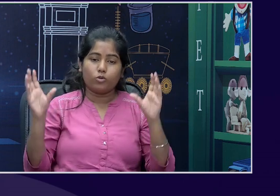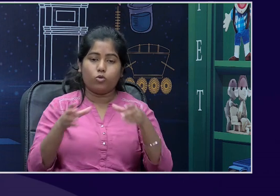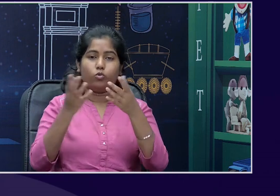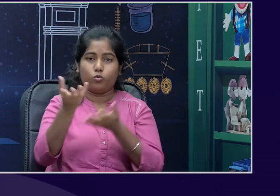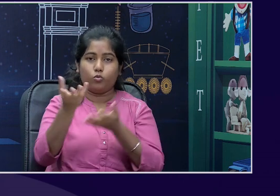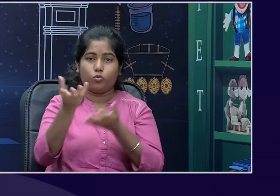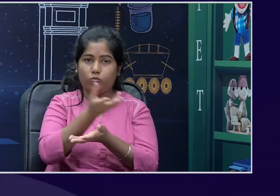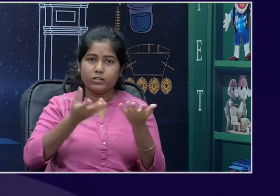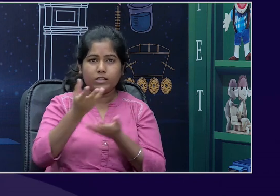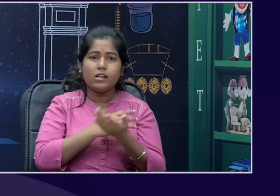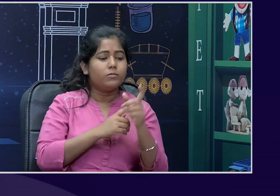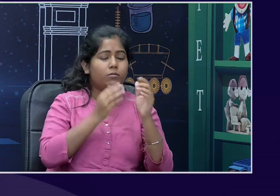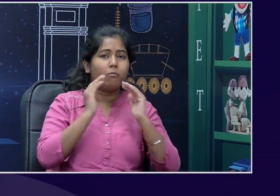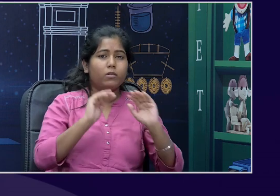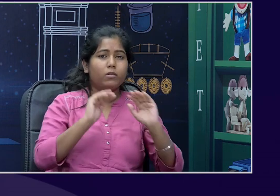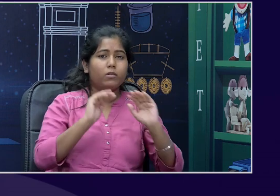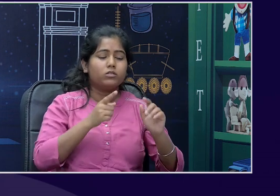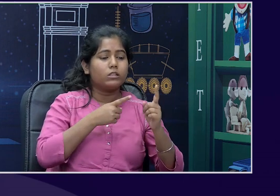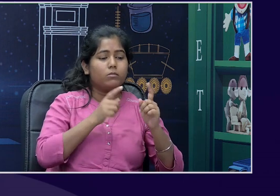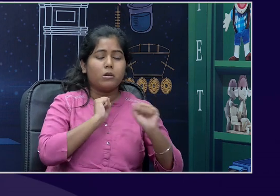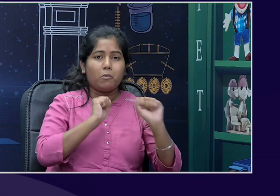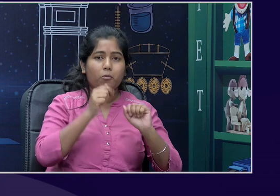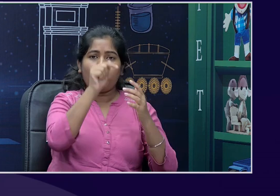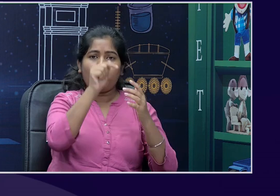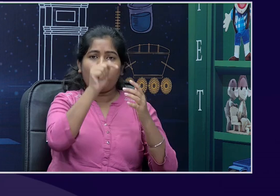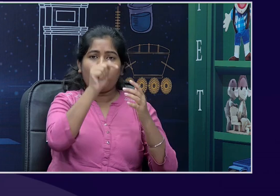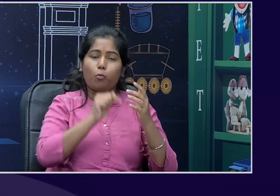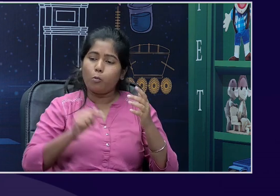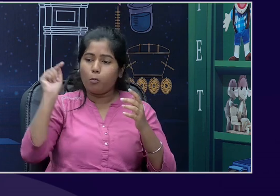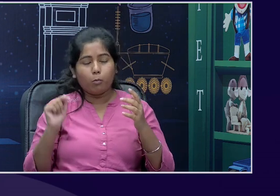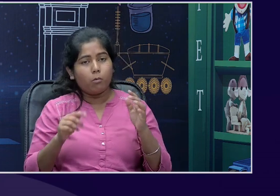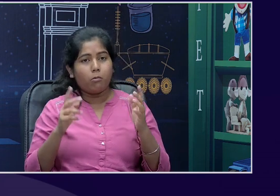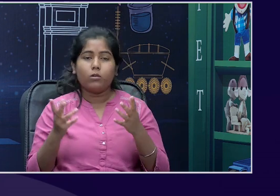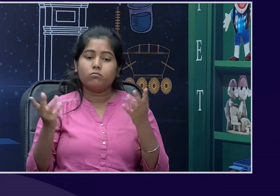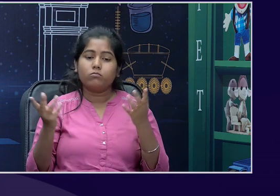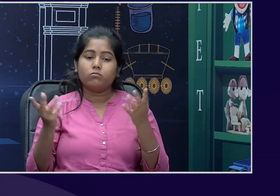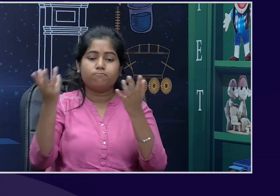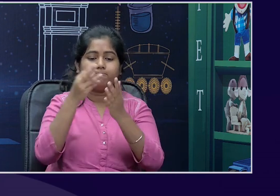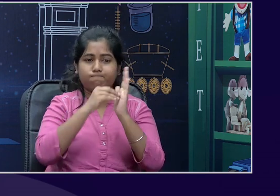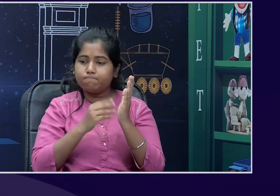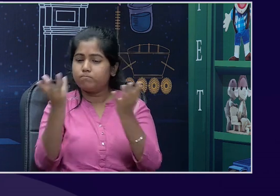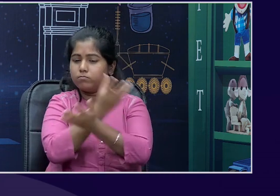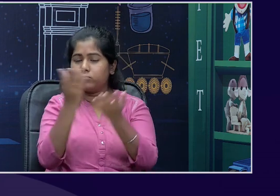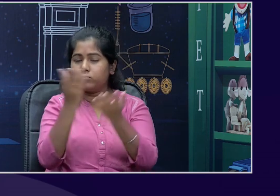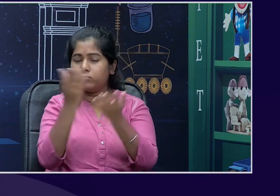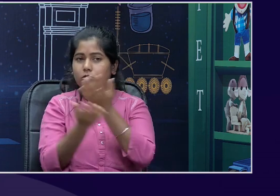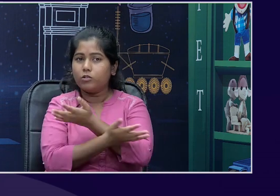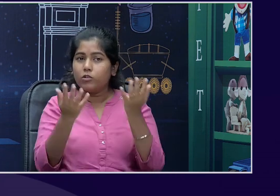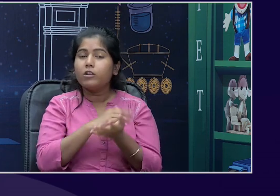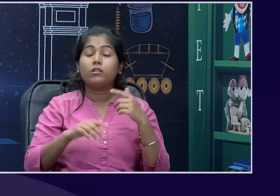अपने पॉइंट्स रखते हैं, लाइव ट्रांसक्राइब में बच्चों को कैसे पता चलेगा सर कि दूसरे व्यक्ति ने जो है बोलना शुरू कर दिया